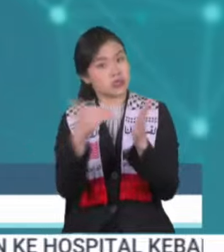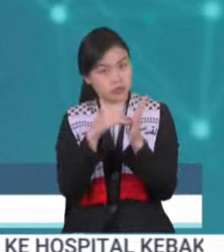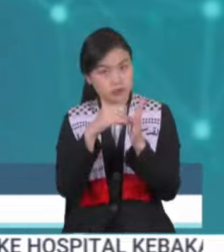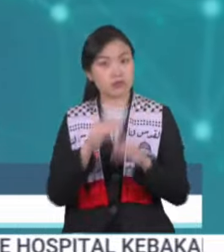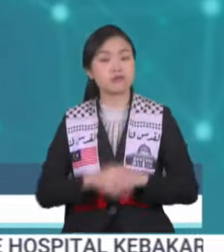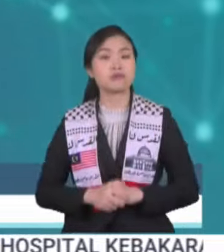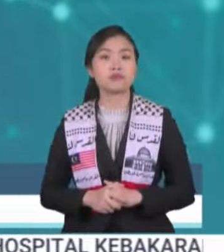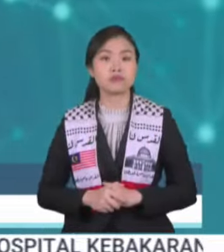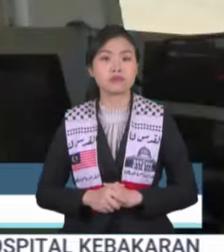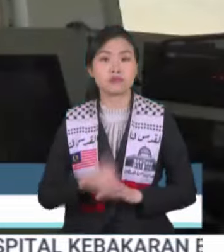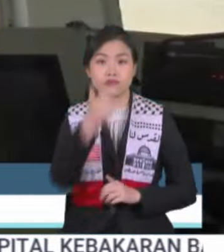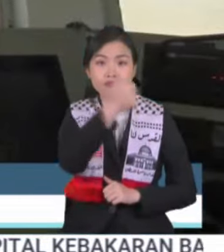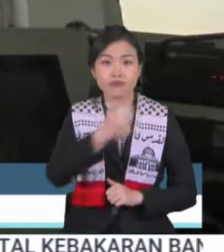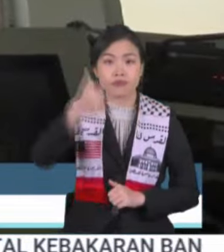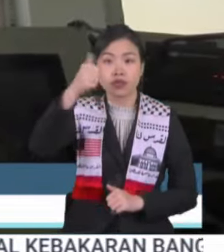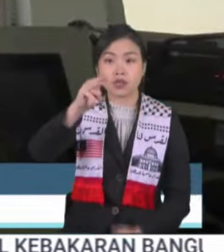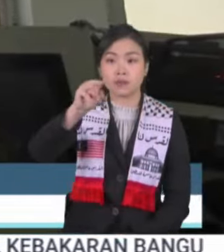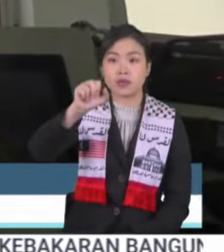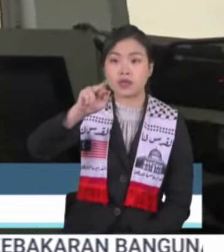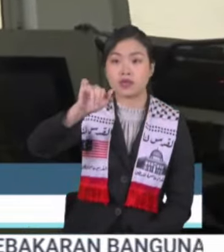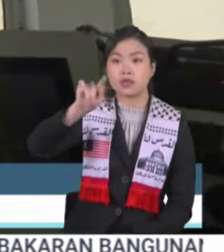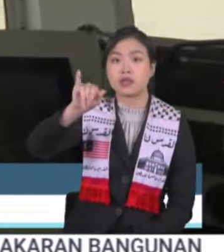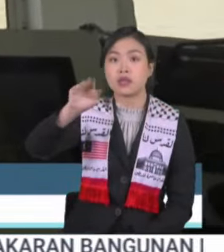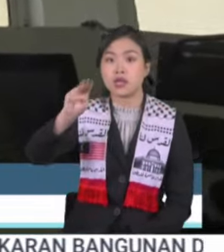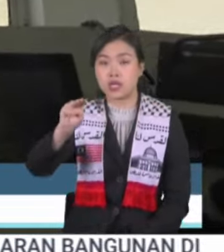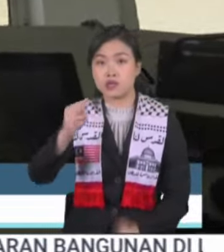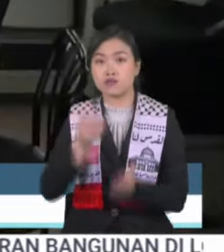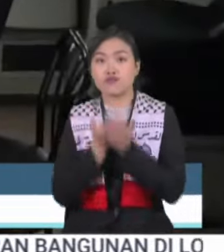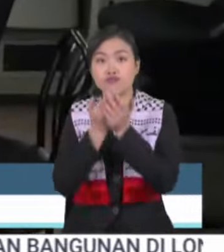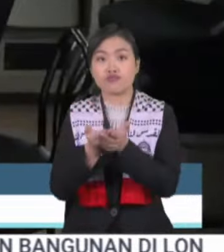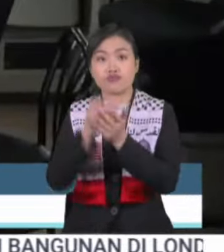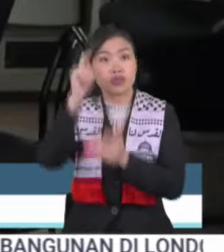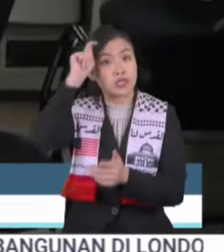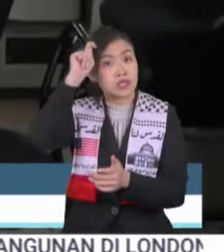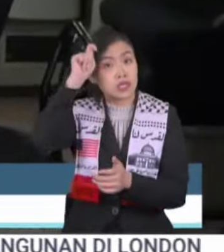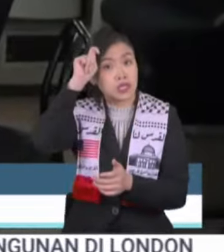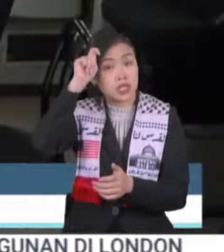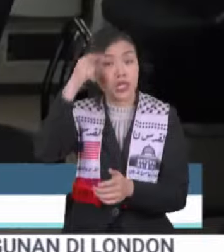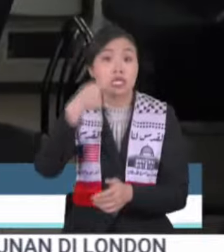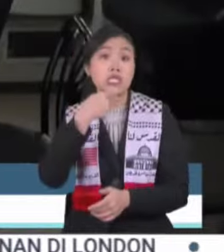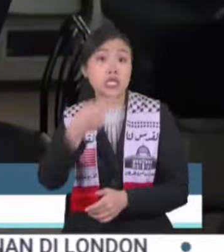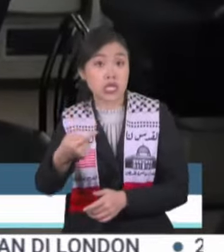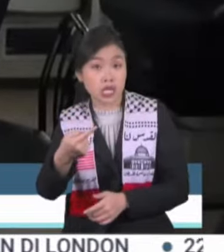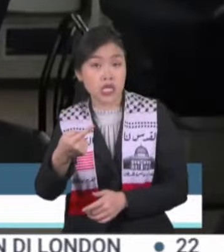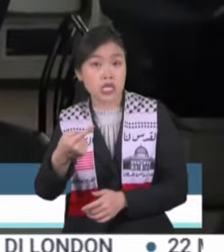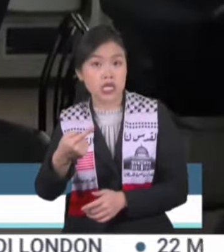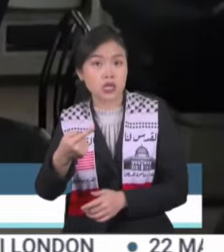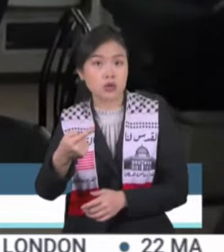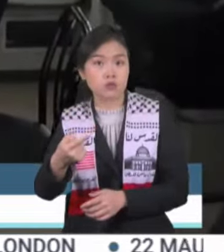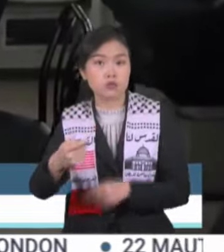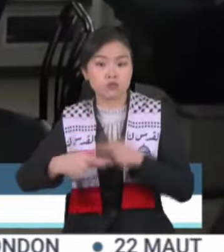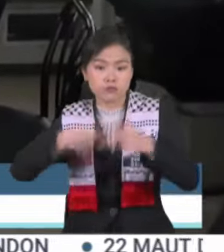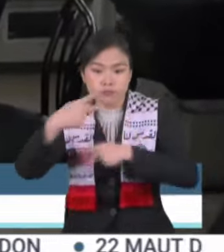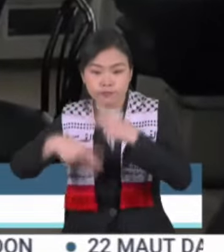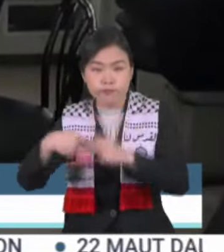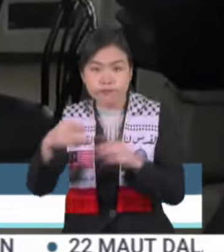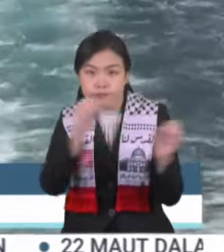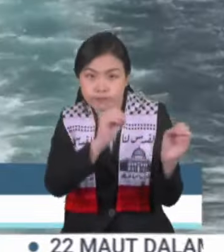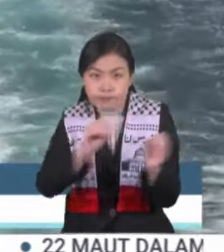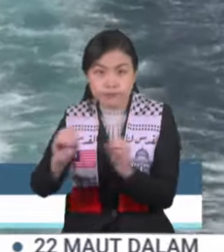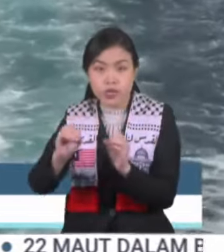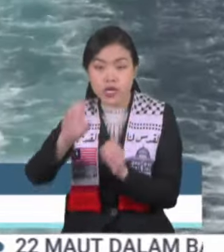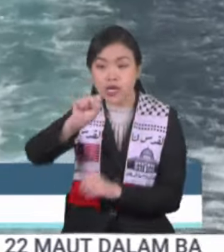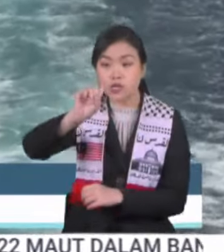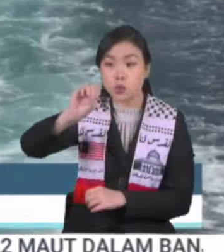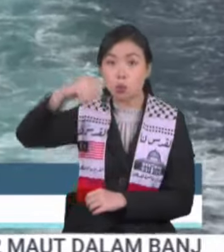serupa. Pengarah Maritim Terengganu, Kapten Maritim Muhammad Khairul Anwar Muhammad Abdul Majid Razali berkata, prosedur